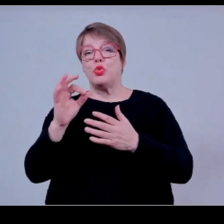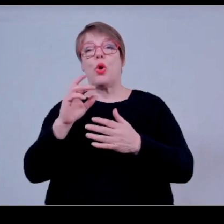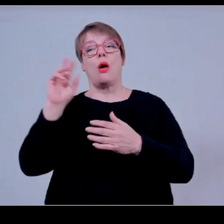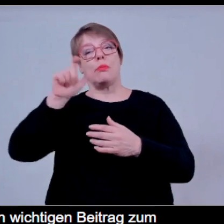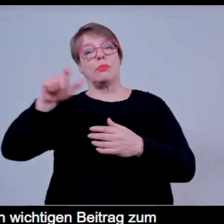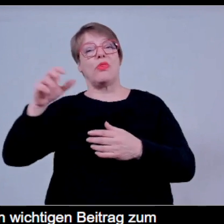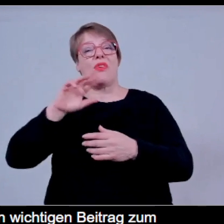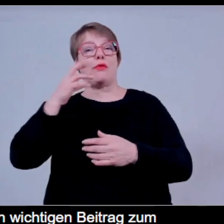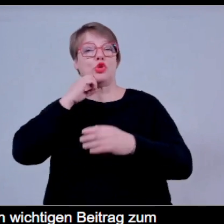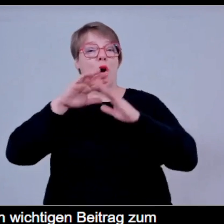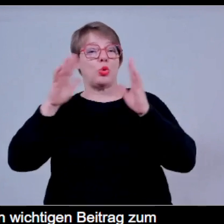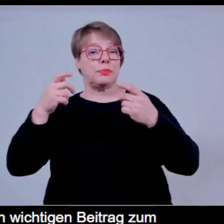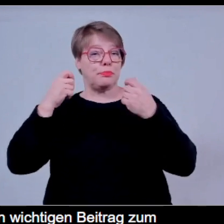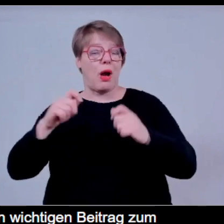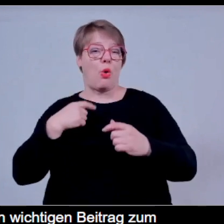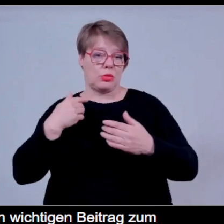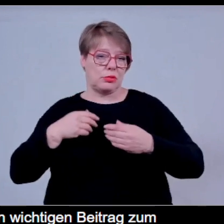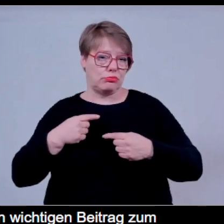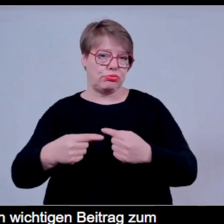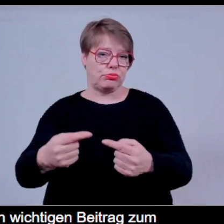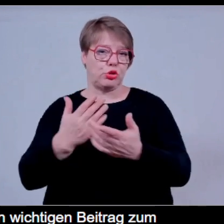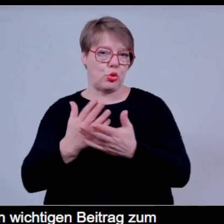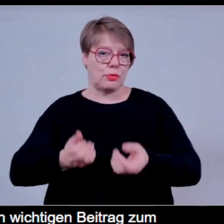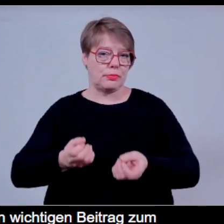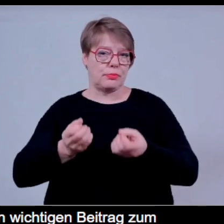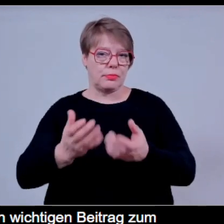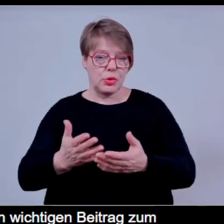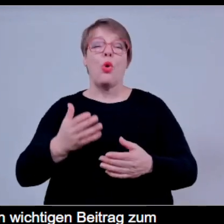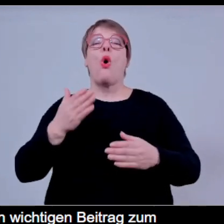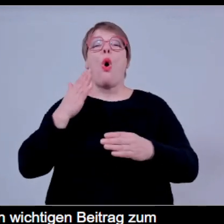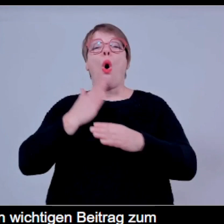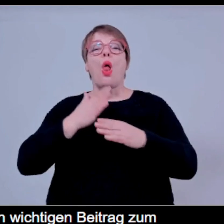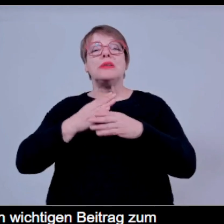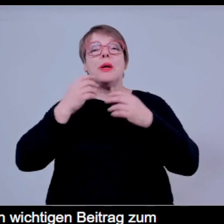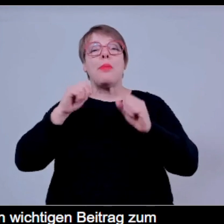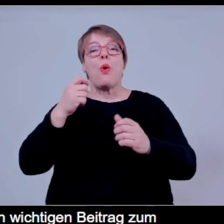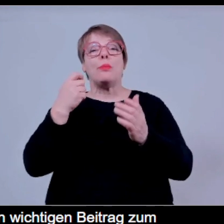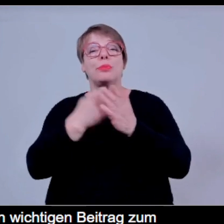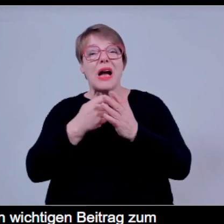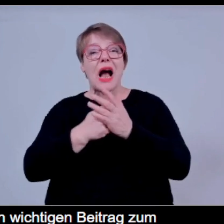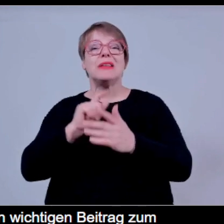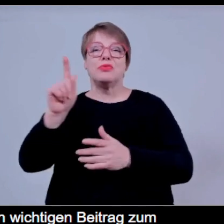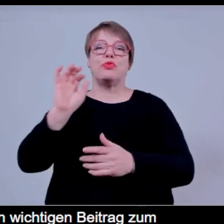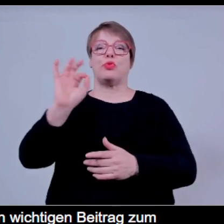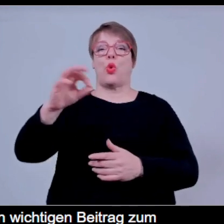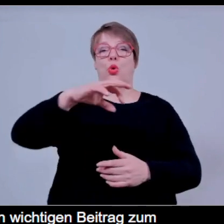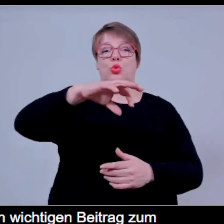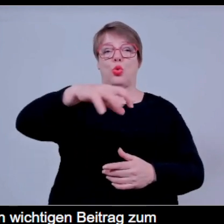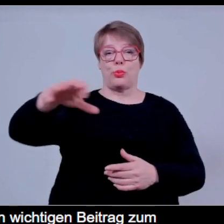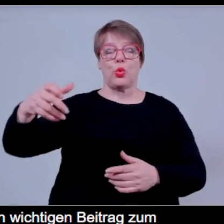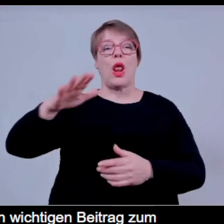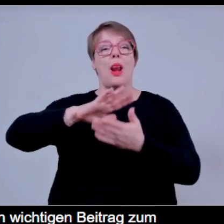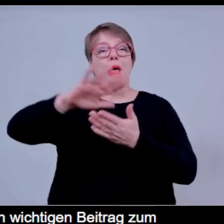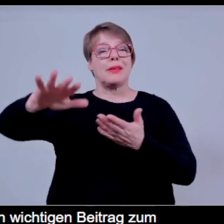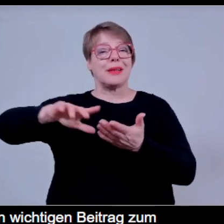Holzbaupreis des Forstministeriums, die gemeinsam mit ProHolz Bayern sich an Architekten und Planer